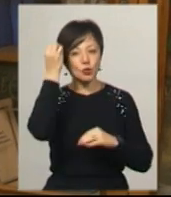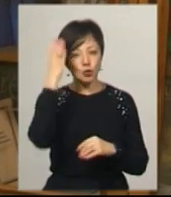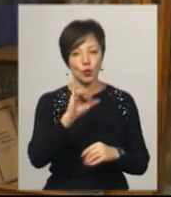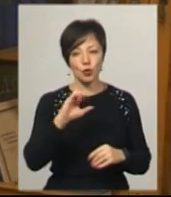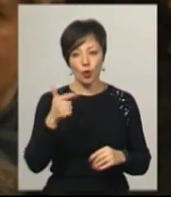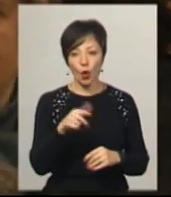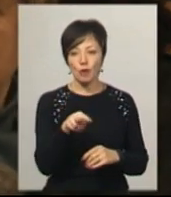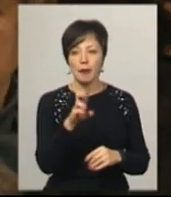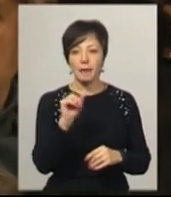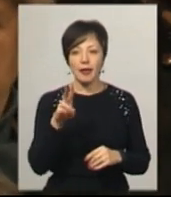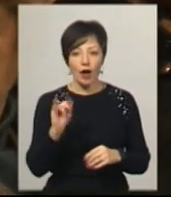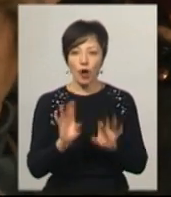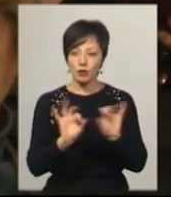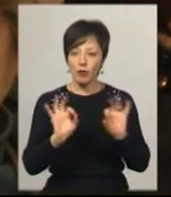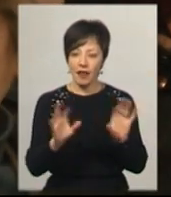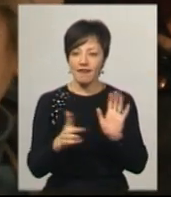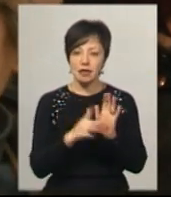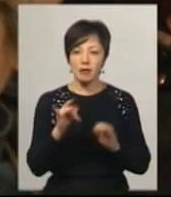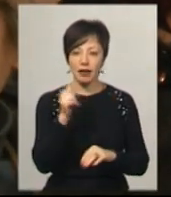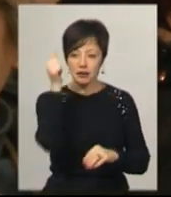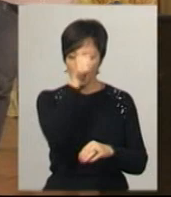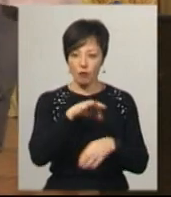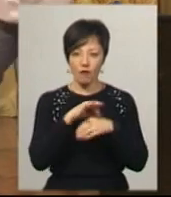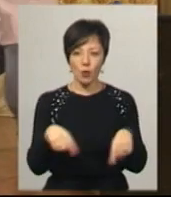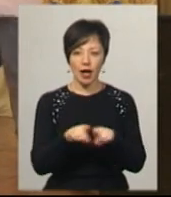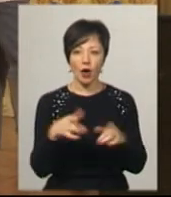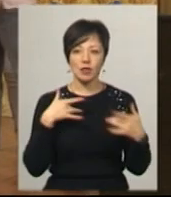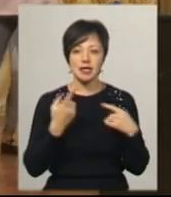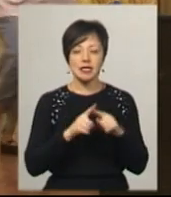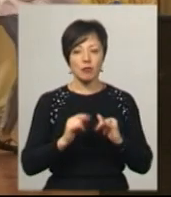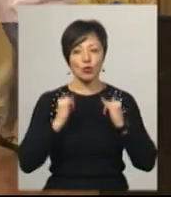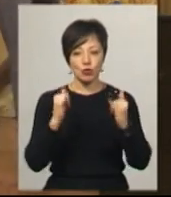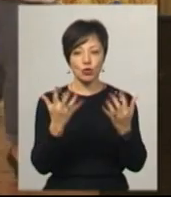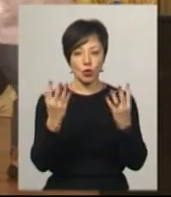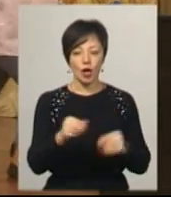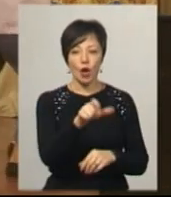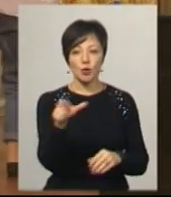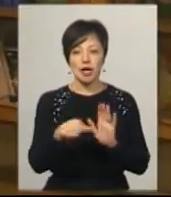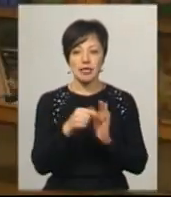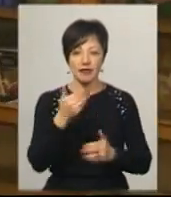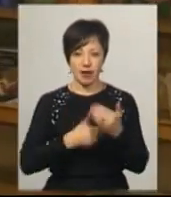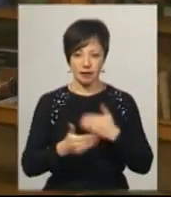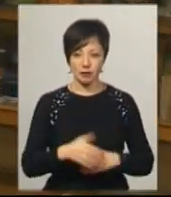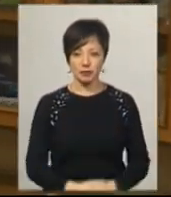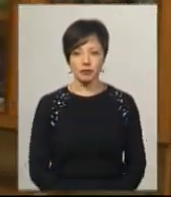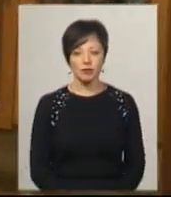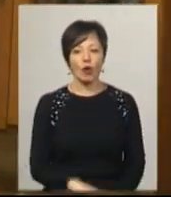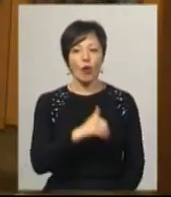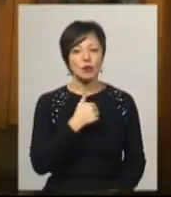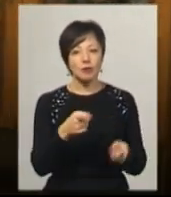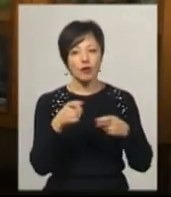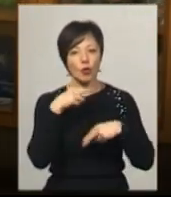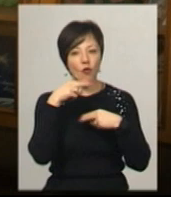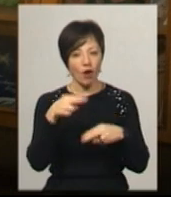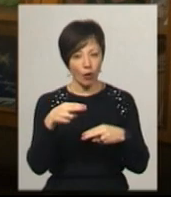УТОГ Людмила Білик розповідає, 8 разів на рік проводять такі концерти. Цей приурочений до Дня людей з інвалідністю. Ми хочемо привернути